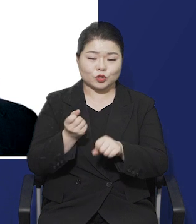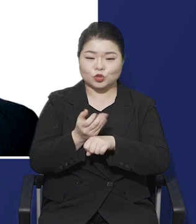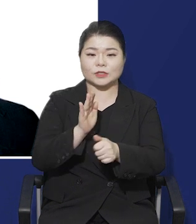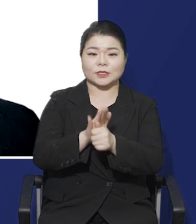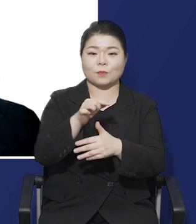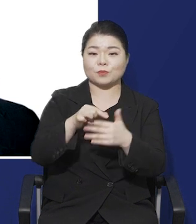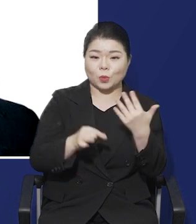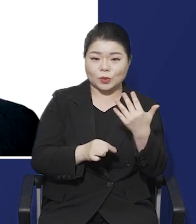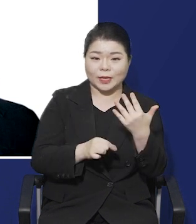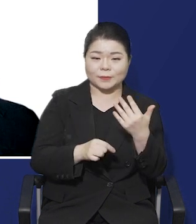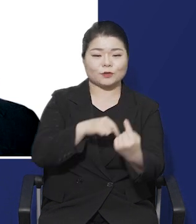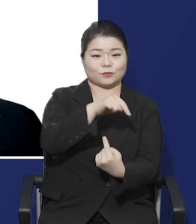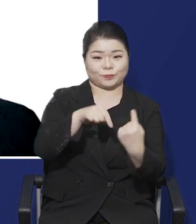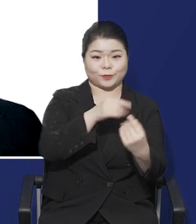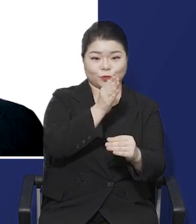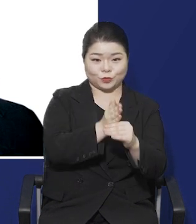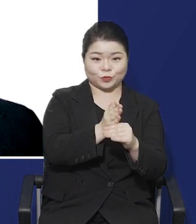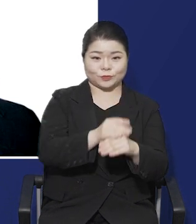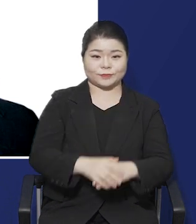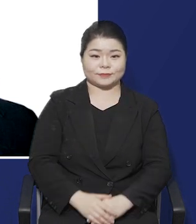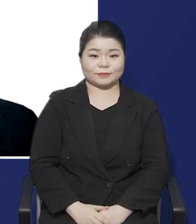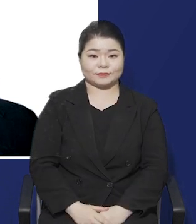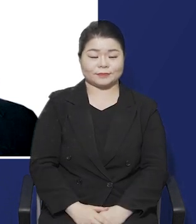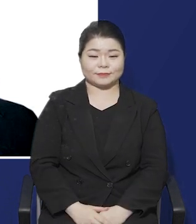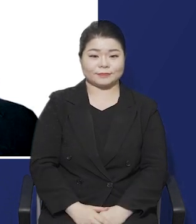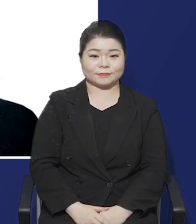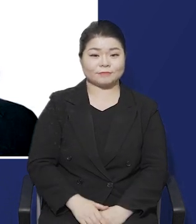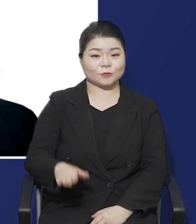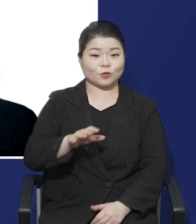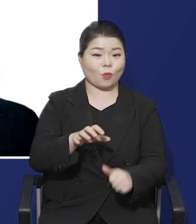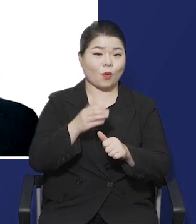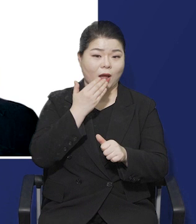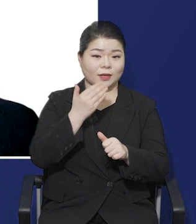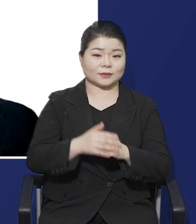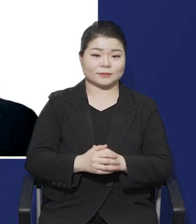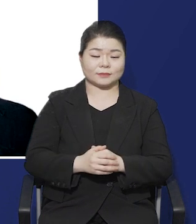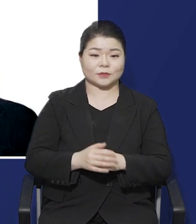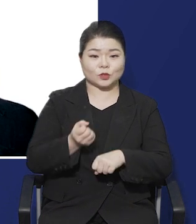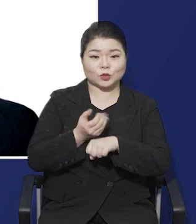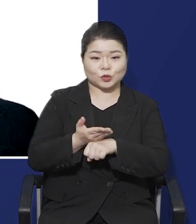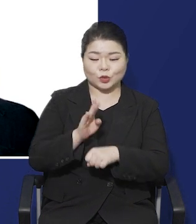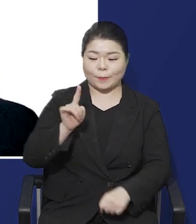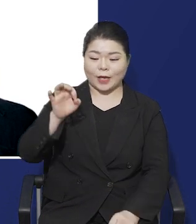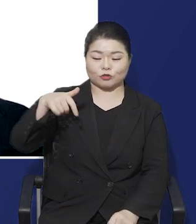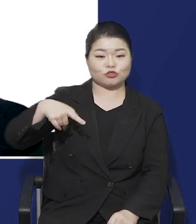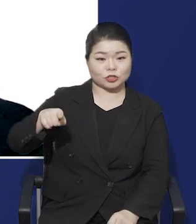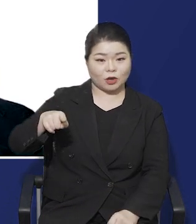프로그램을 운영하고 있으며 또 이를 효과적으로 활용할 수 있습니다. 특히 수출 바우처